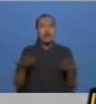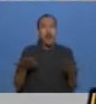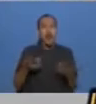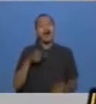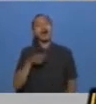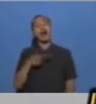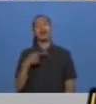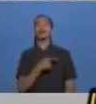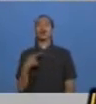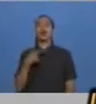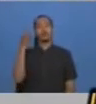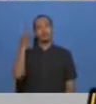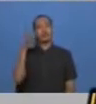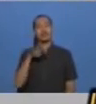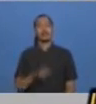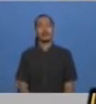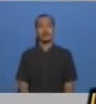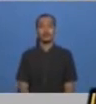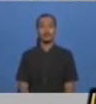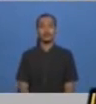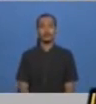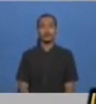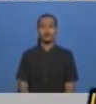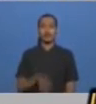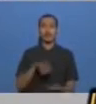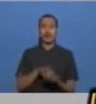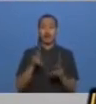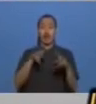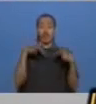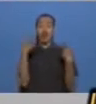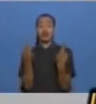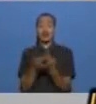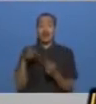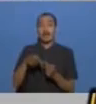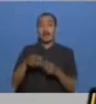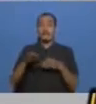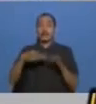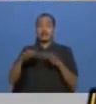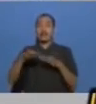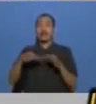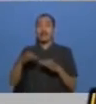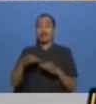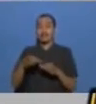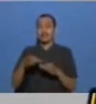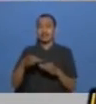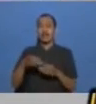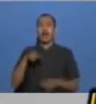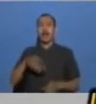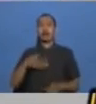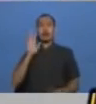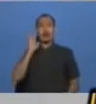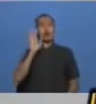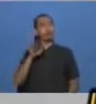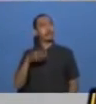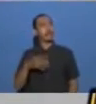memikirkan kalau dalam keluarga yang selama ini memfasilitasi, tidak memikirkan bahwa nanti hidup saya dengan keluarga saya lama siapa ya, gitu, nggak